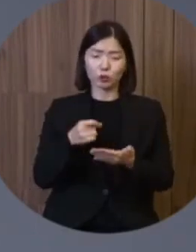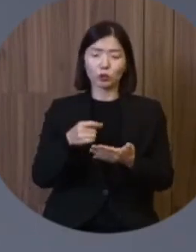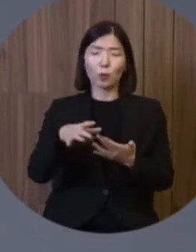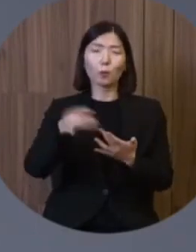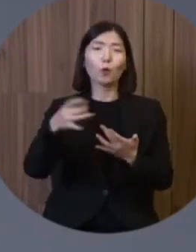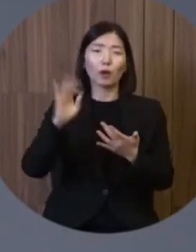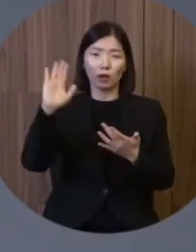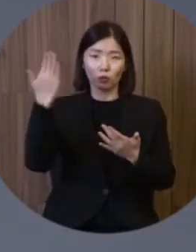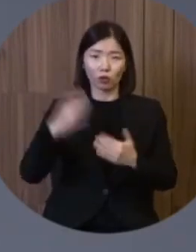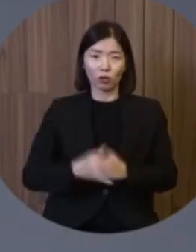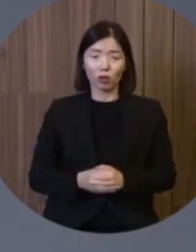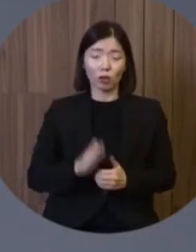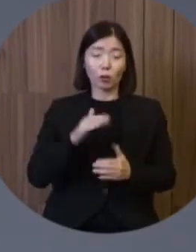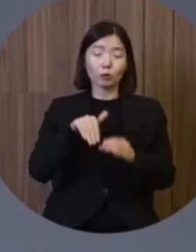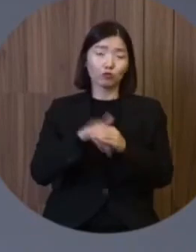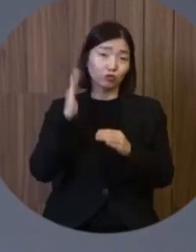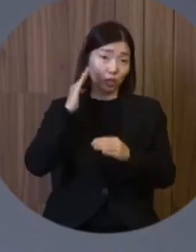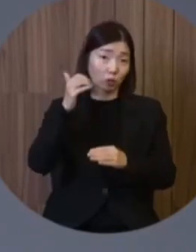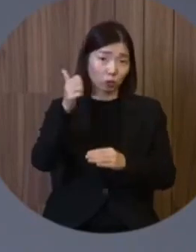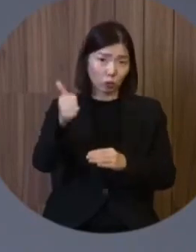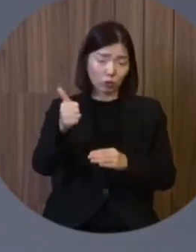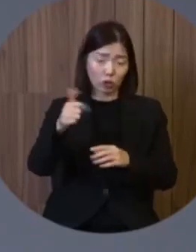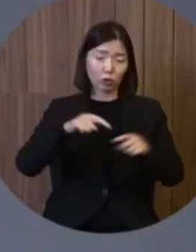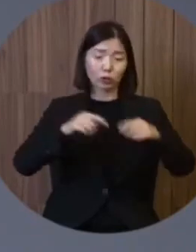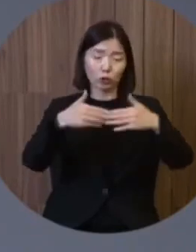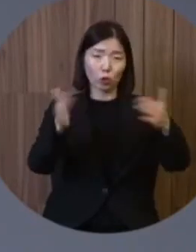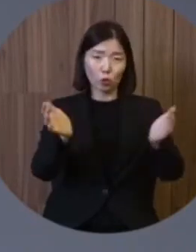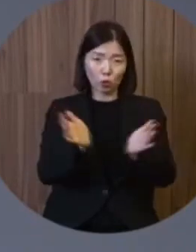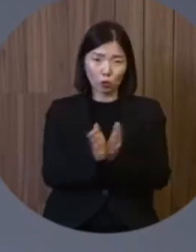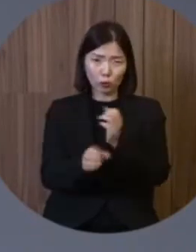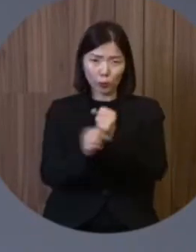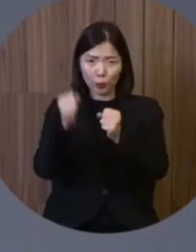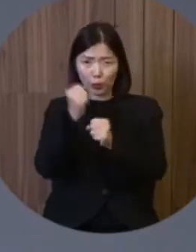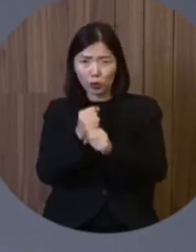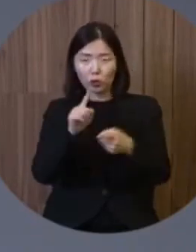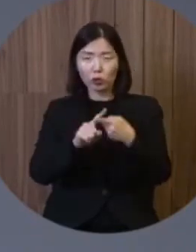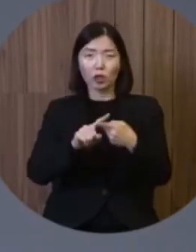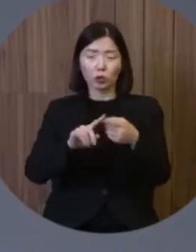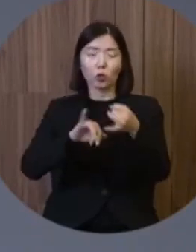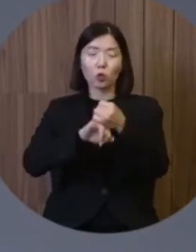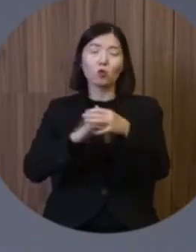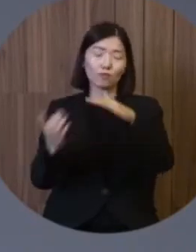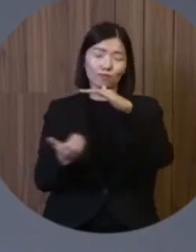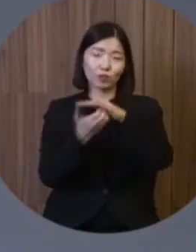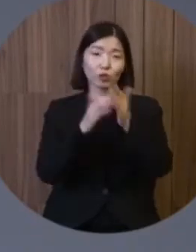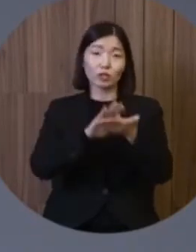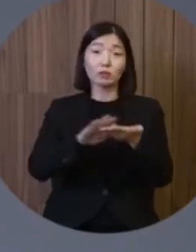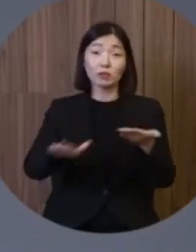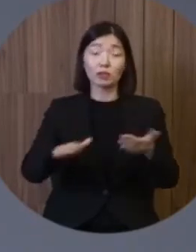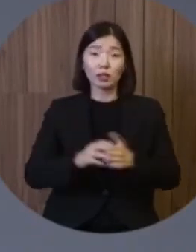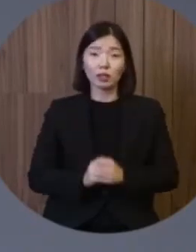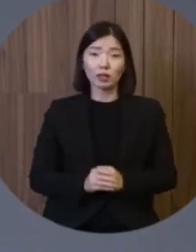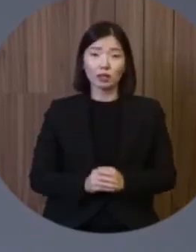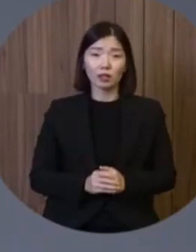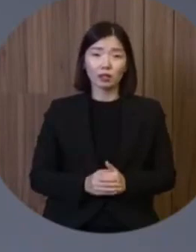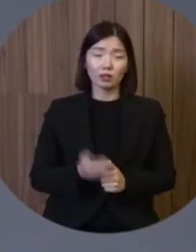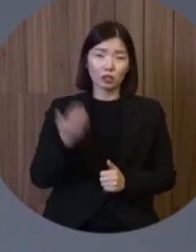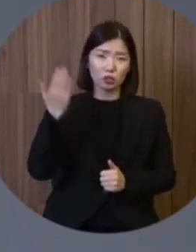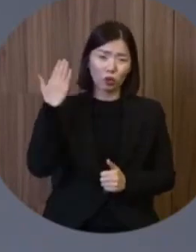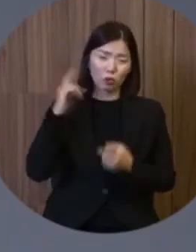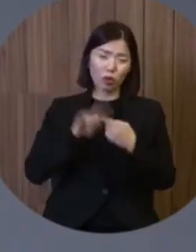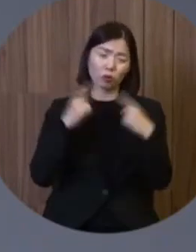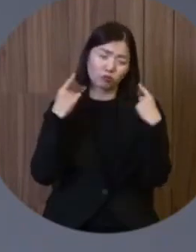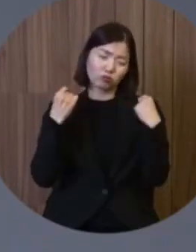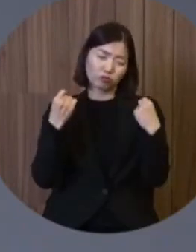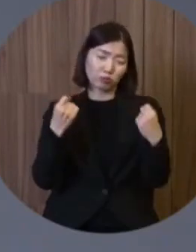때입니다. 문재인 정부 정권 재창출 반드시 이루어내겠습니다. 기존 관성대로